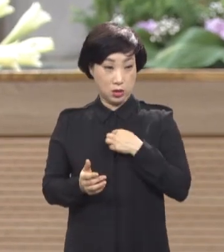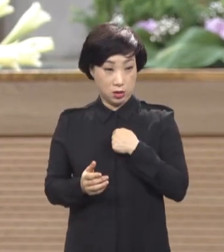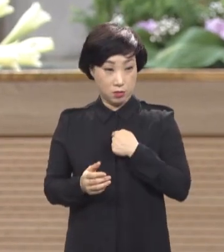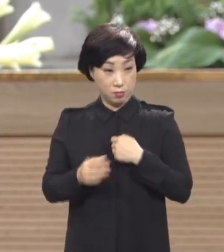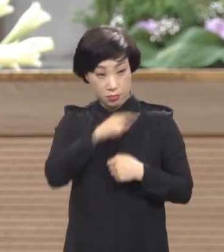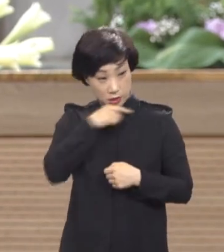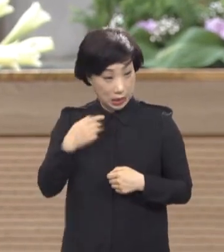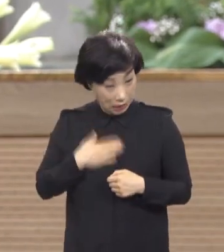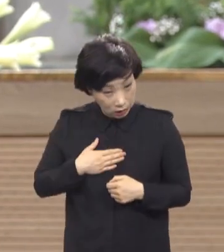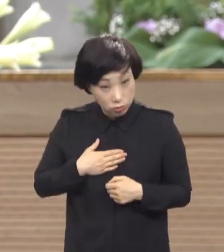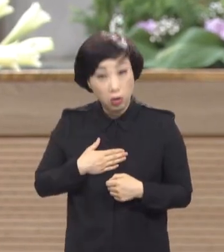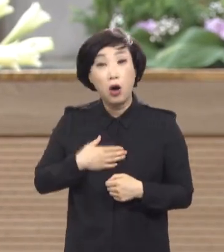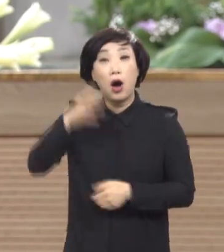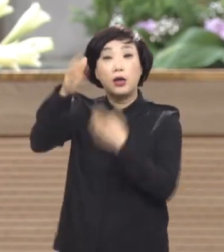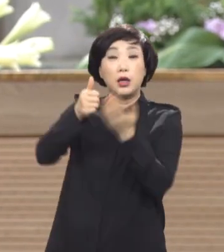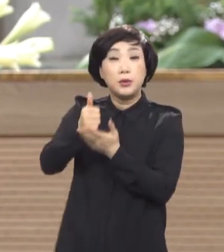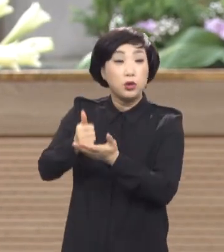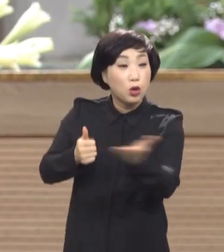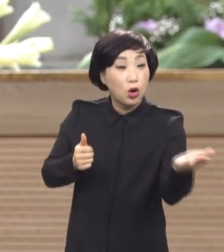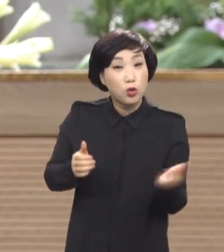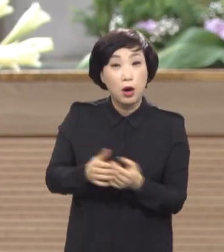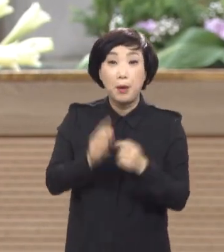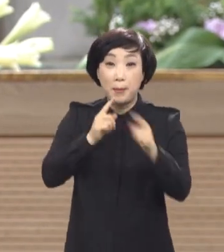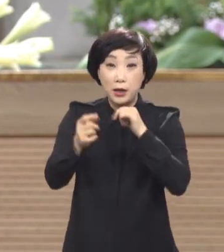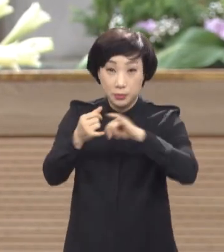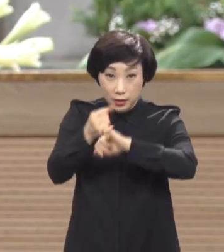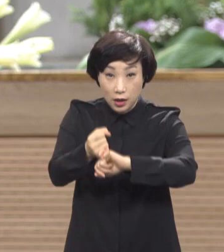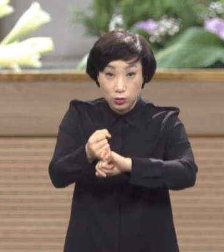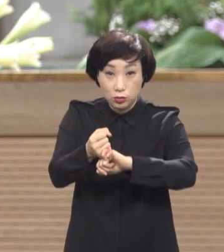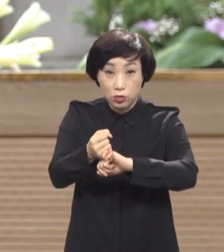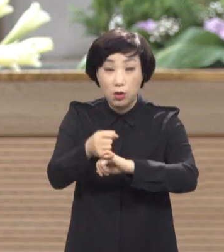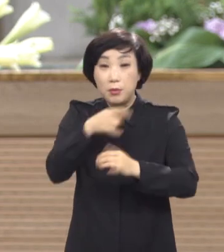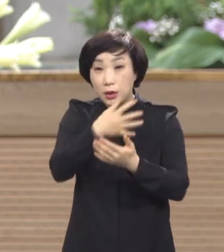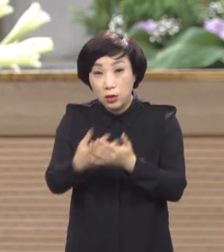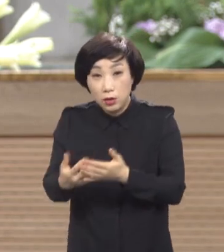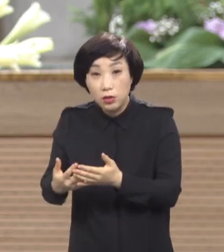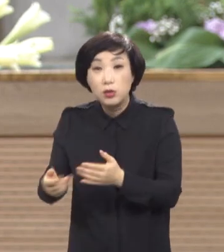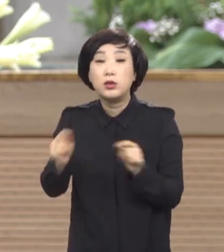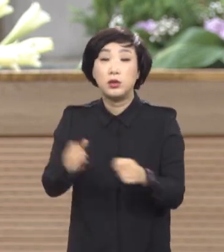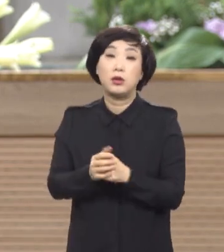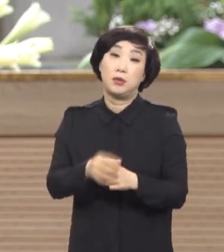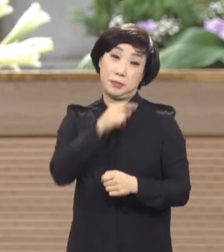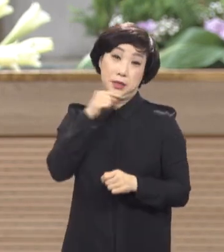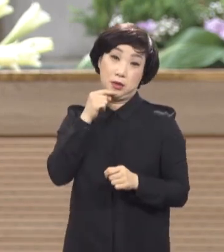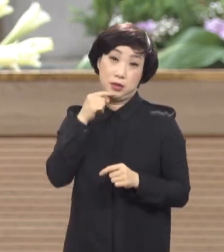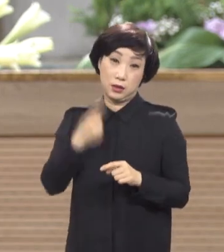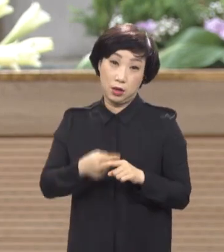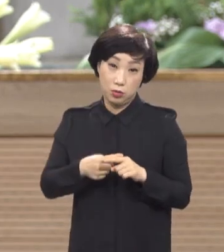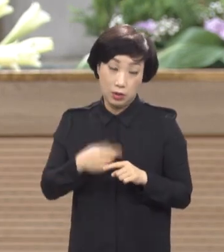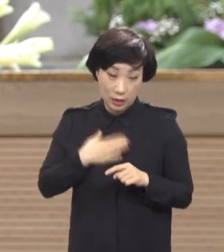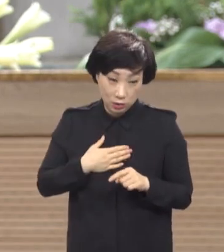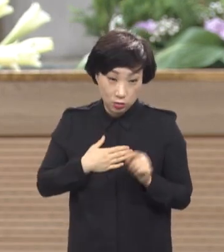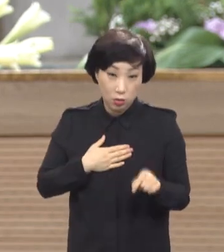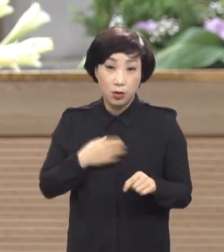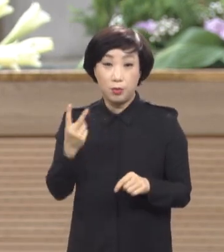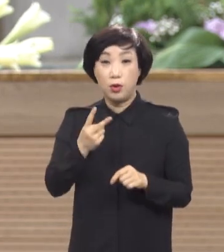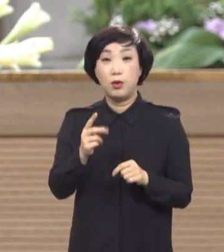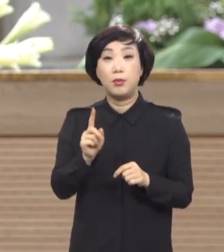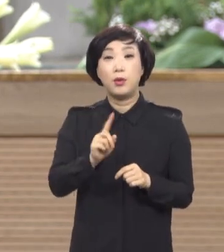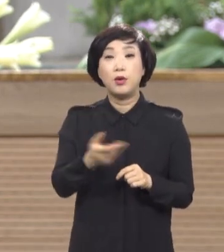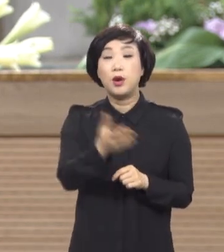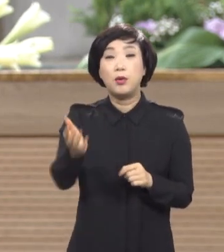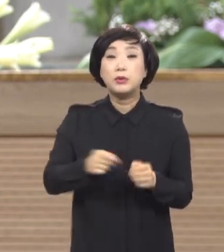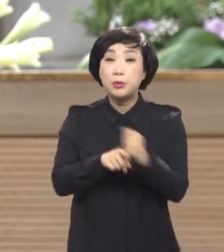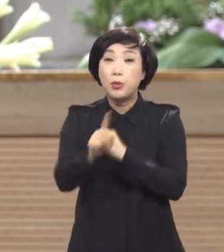하나님이 너희와 언약해서 흘리겠다고 말하는 피 다시 말하면 죄와